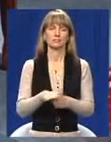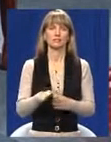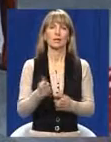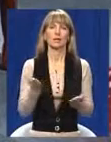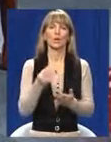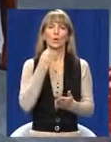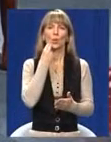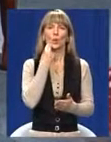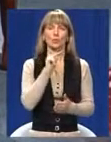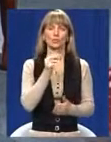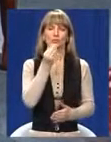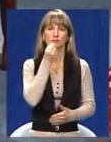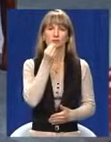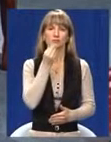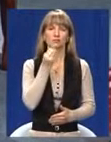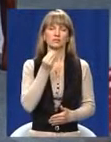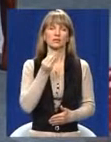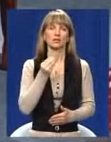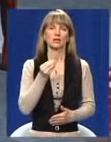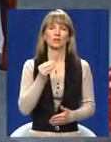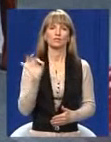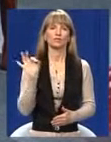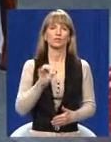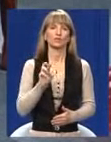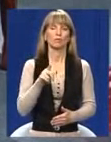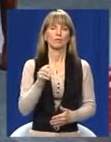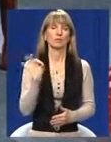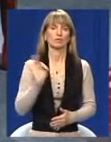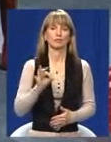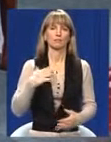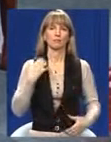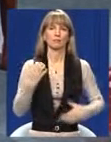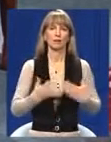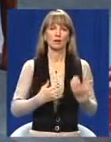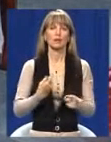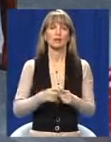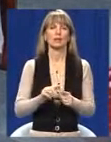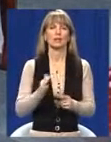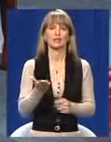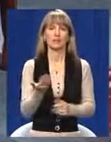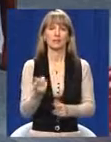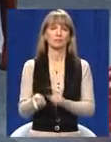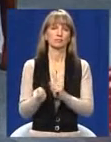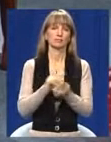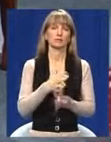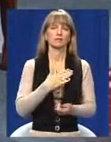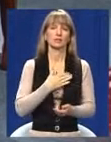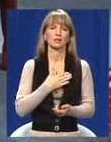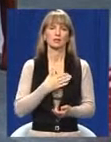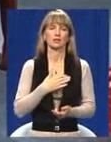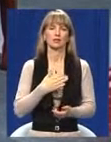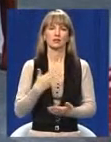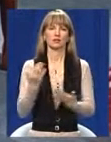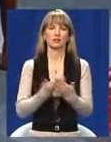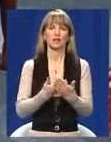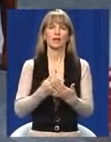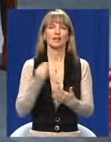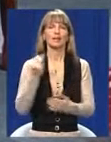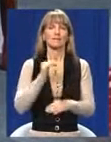там перекусювати, їсти як частіше, щоб він тебе не так часто турбував. Тож, давайте перейдемо до нашої рубрики цікавих